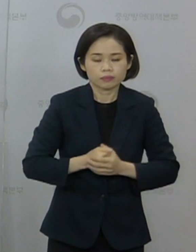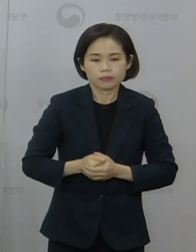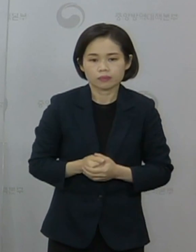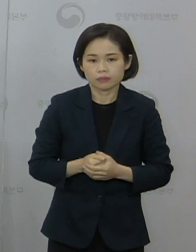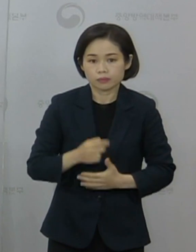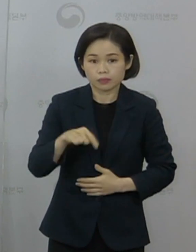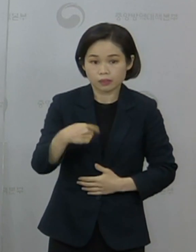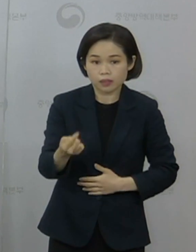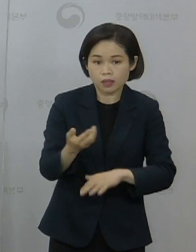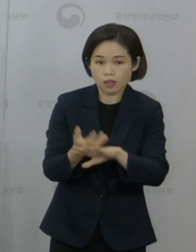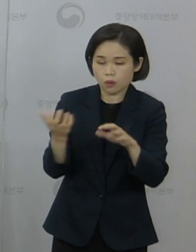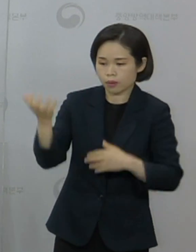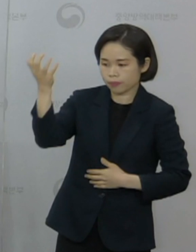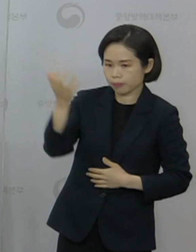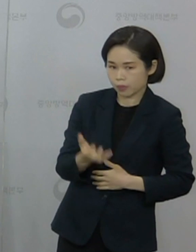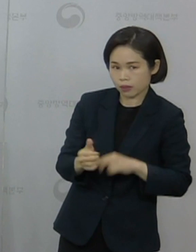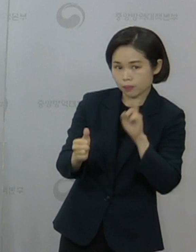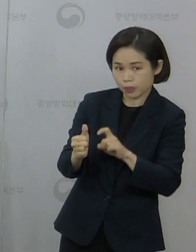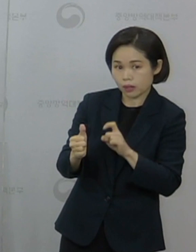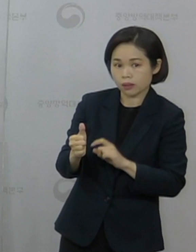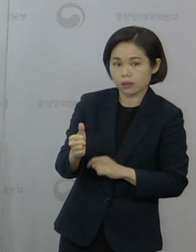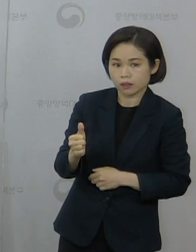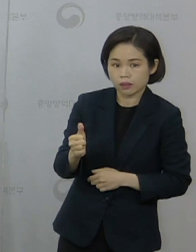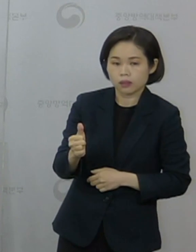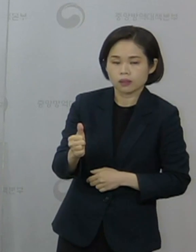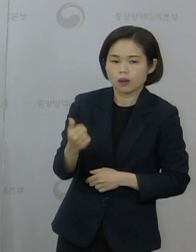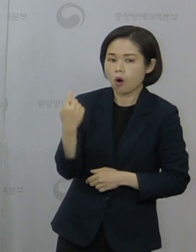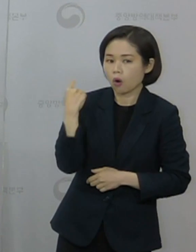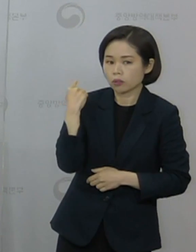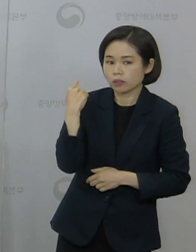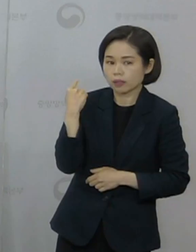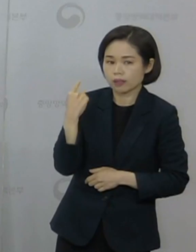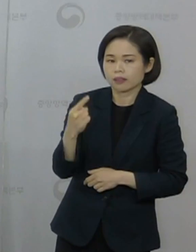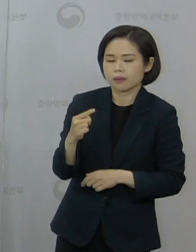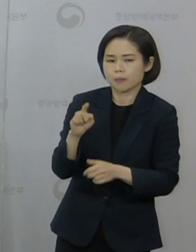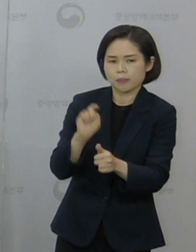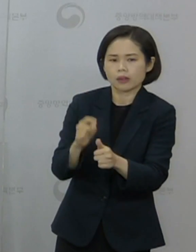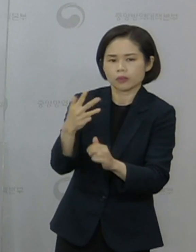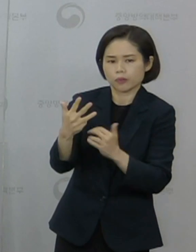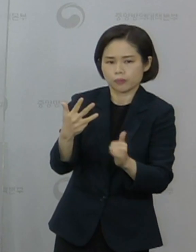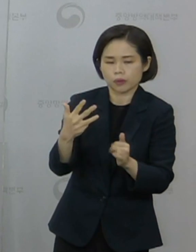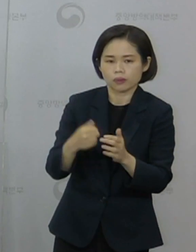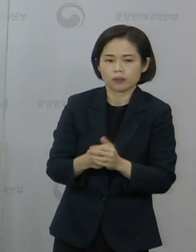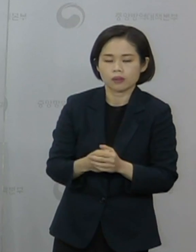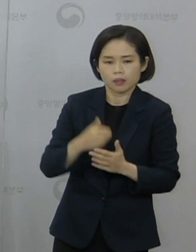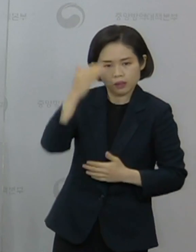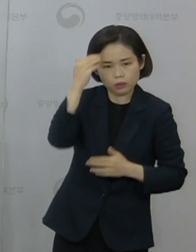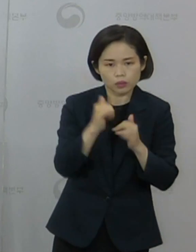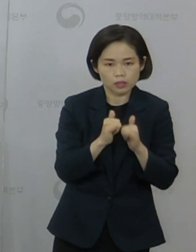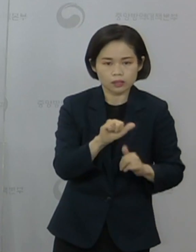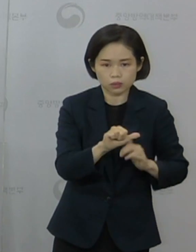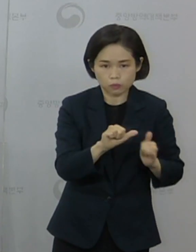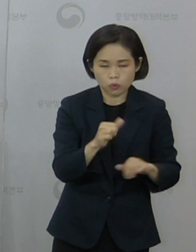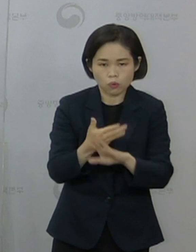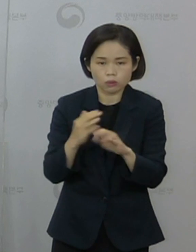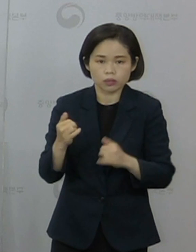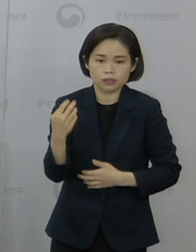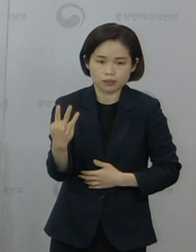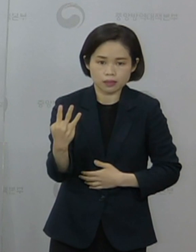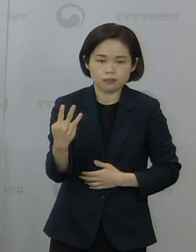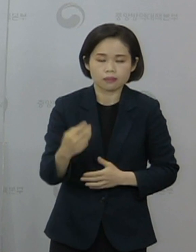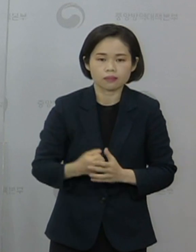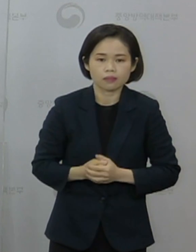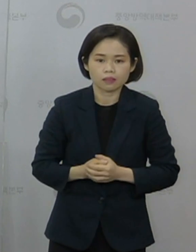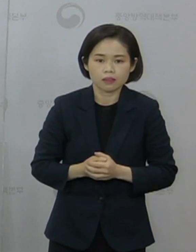다음은 해외 입사를 말씀드리겠습니다 해외 입살에 는 어제 8명이 확인되었고 내국인 5명 외국인은 세 명이었습니다